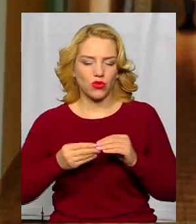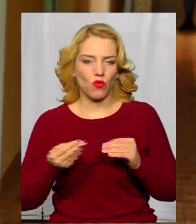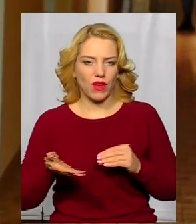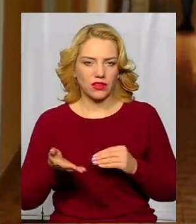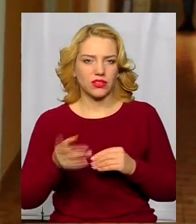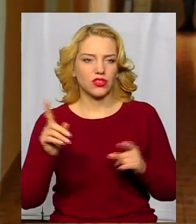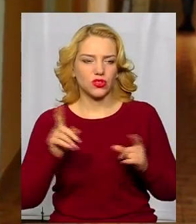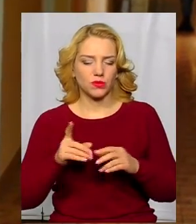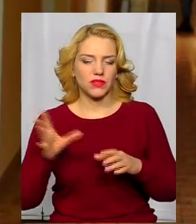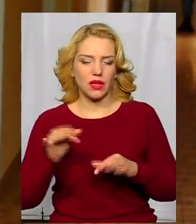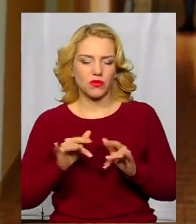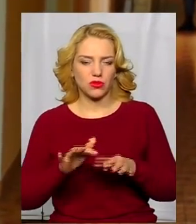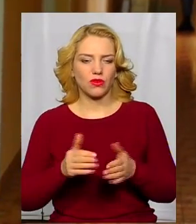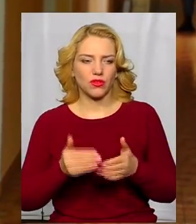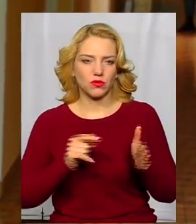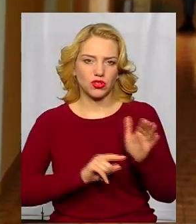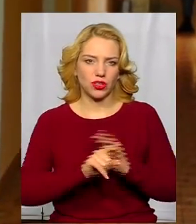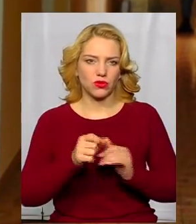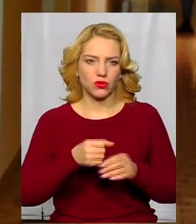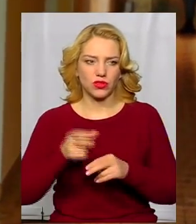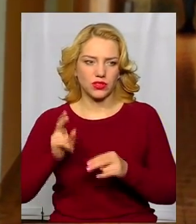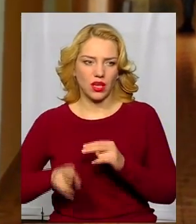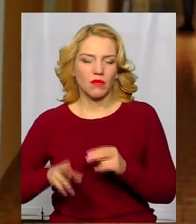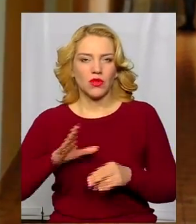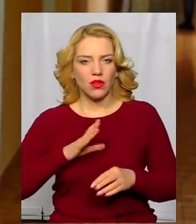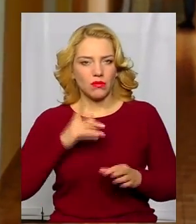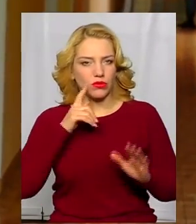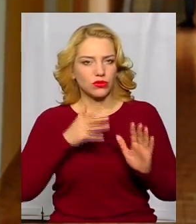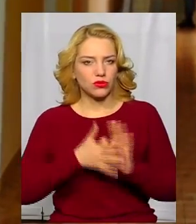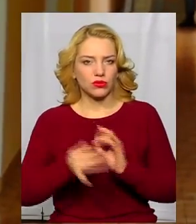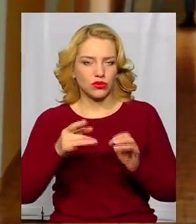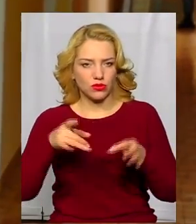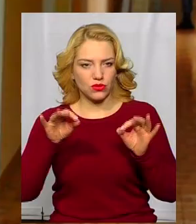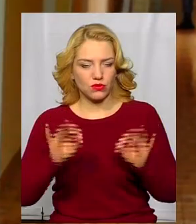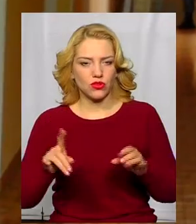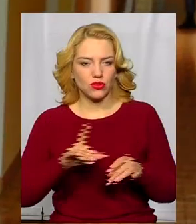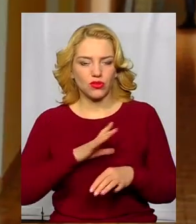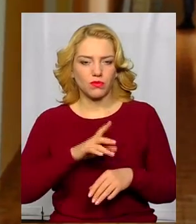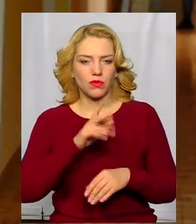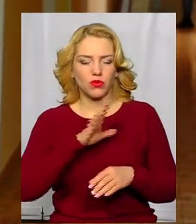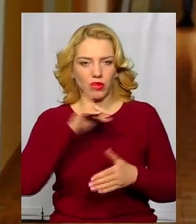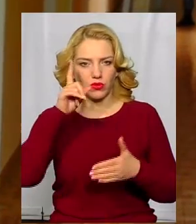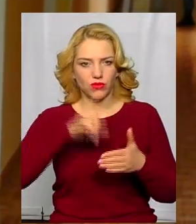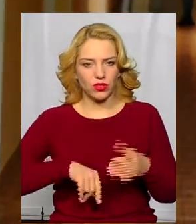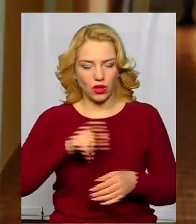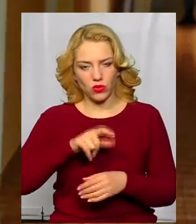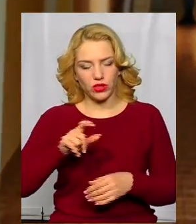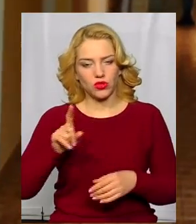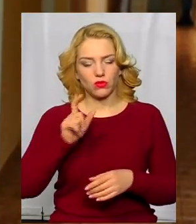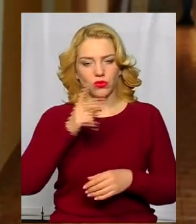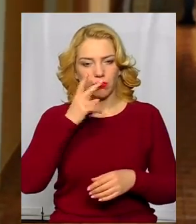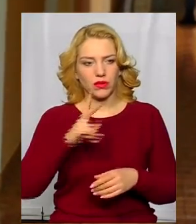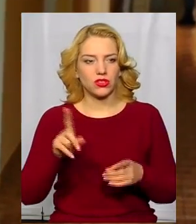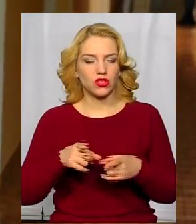від початку до кінця була прозорою і зрозумілою, щоб була довіра людей, щоб люди бачили, що дійсно кошти